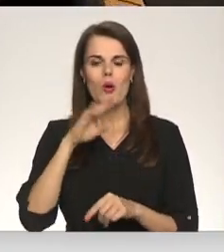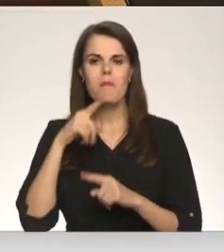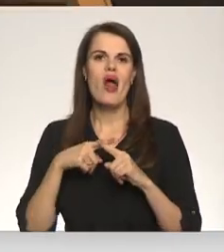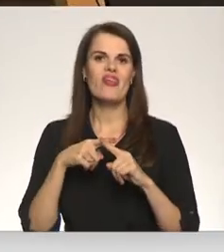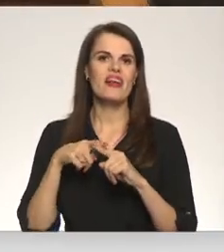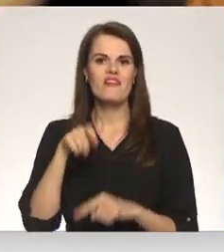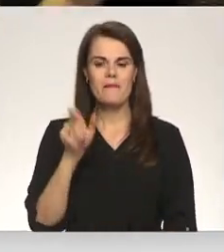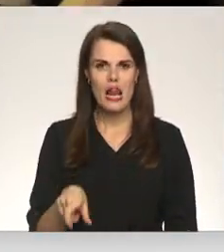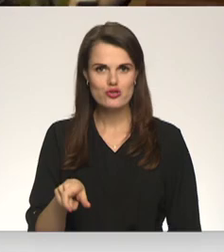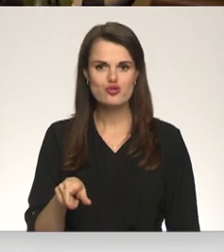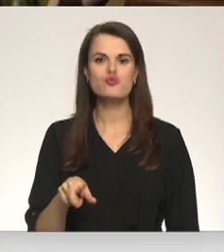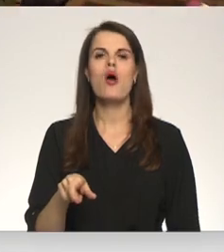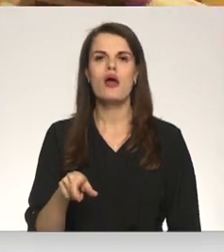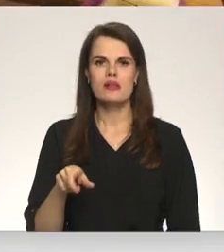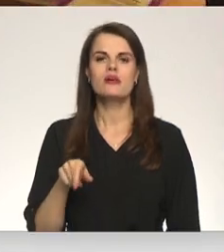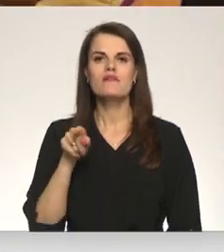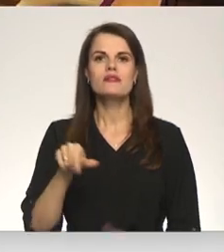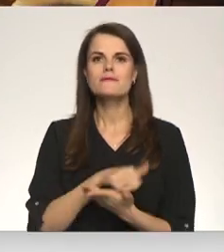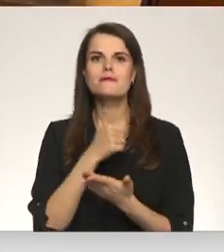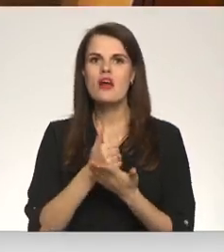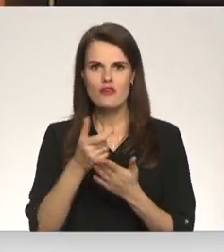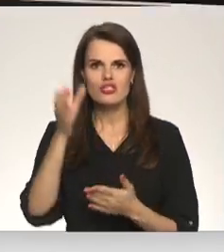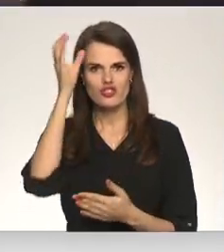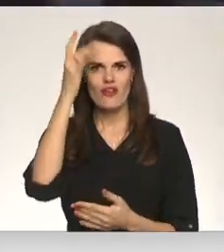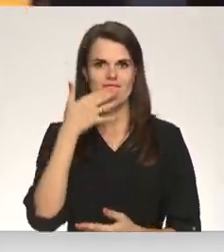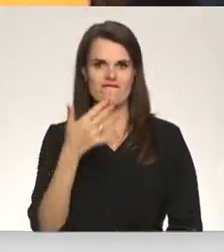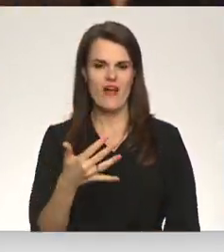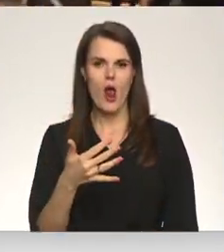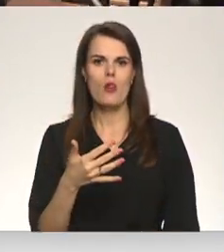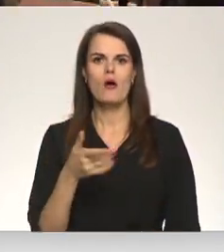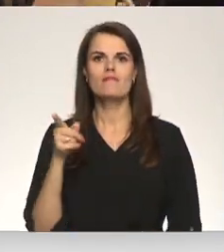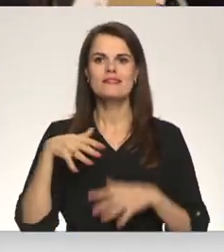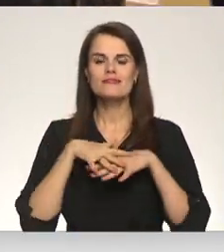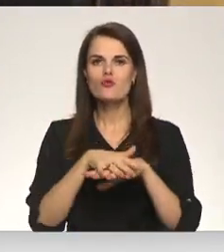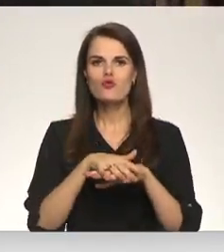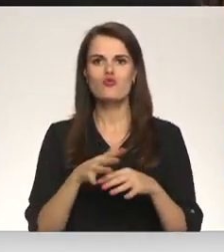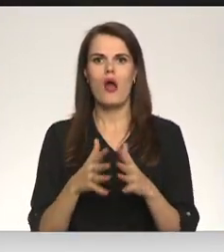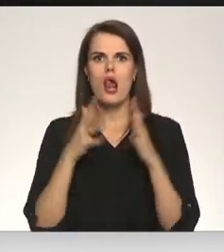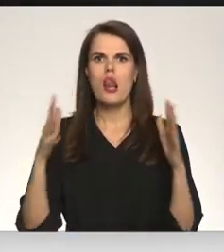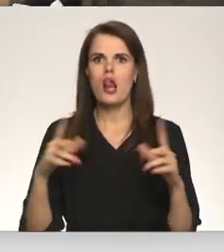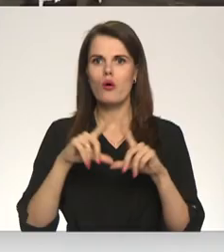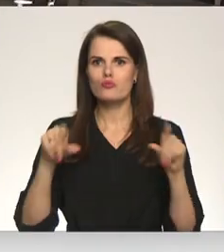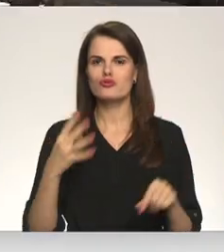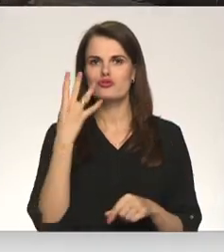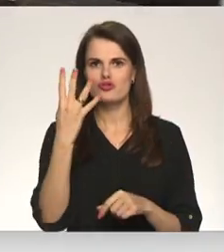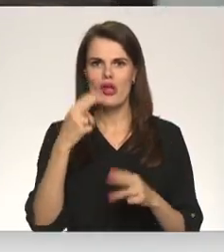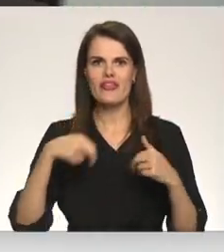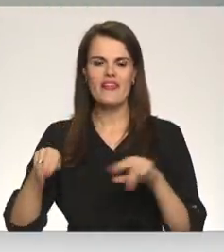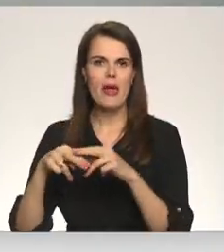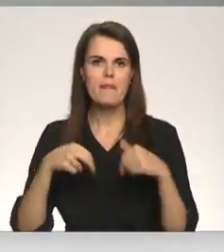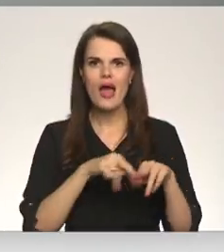Baltkrievijas pilsonis. Viņu galvenais ierocis bija valodas zināšanas. Struktūra kā lielam uzņēmumam – 4